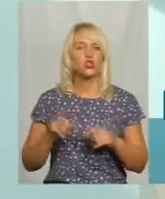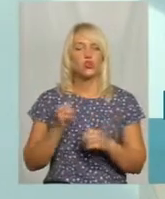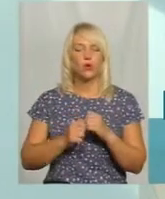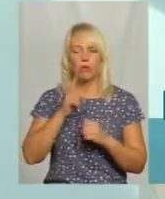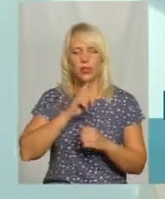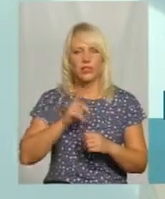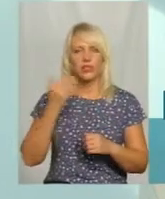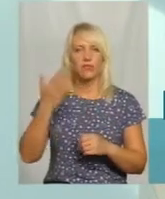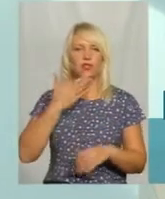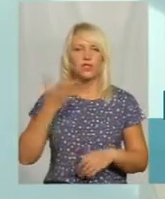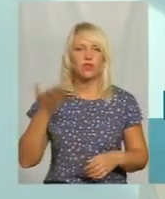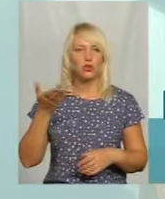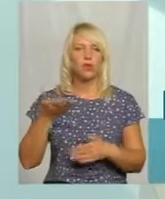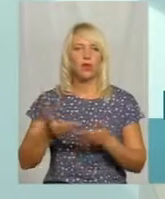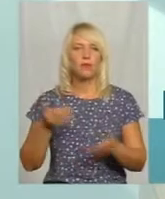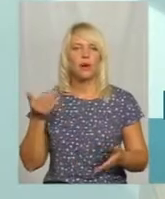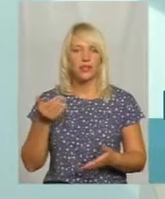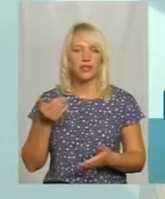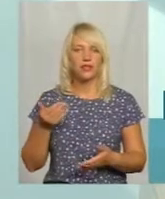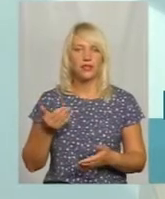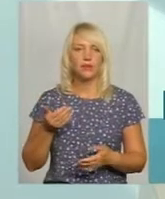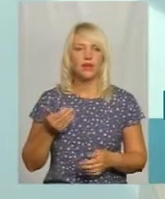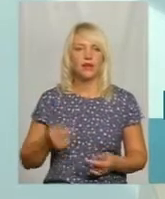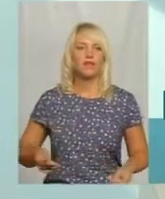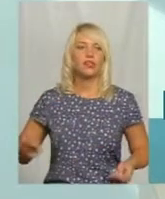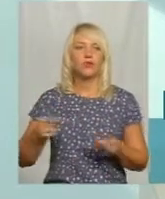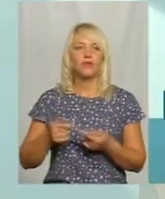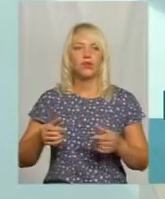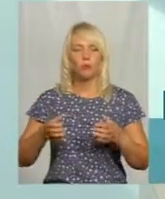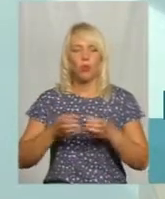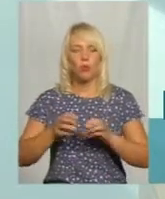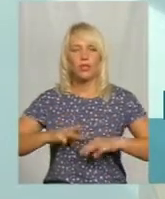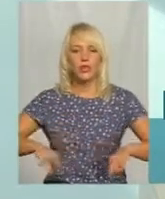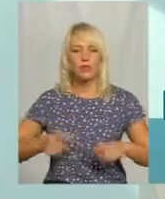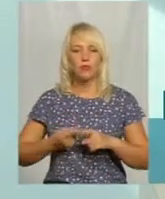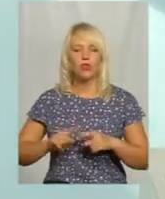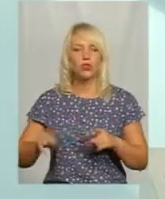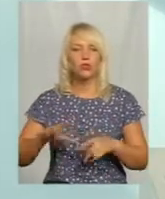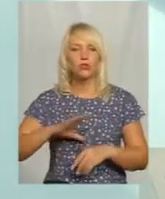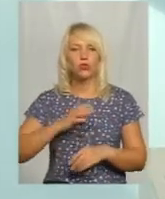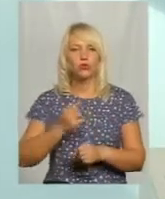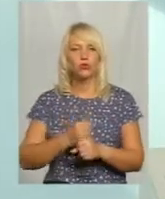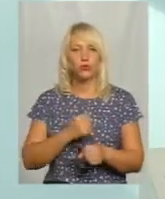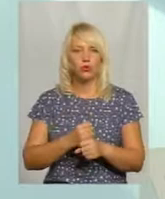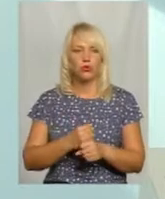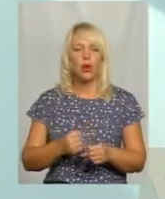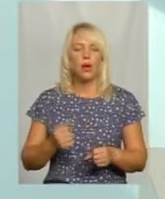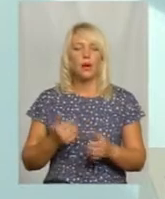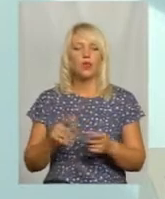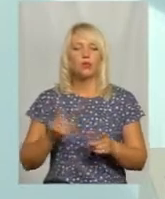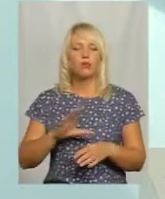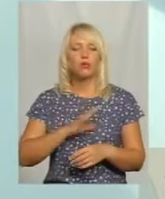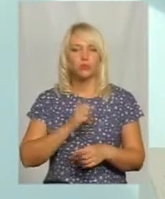Щомісяця вони звітували перед відповідним комітетом про те, що було зроблено перед робочою групою, що